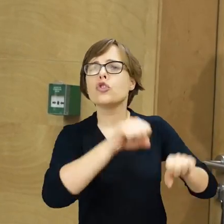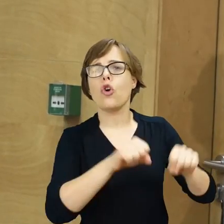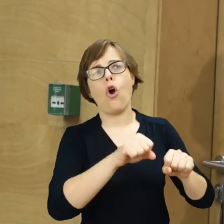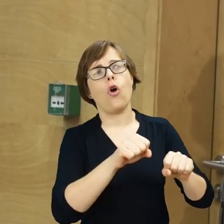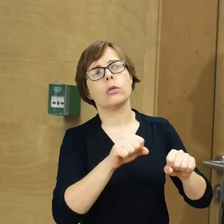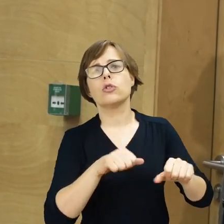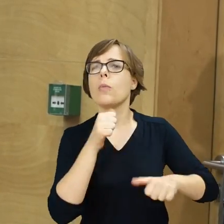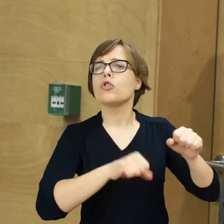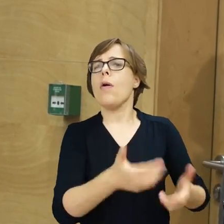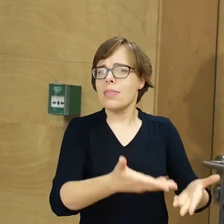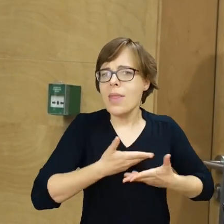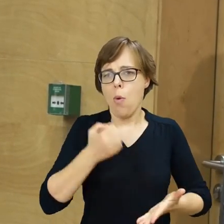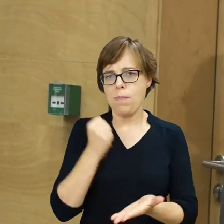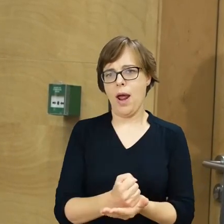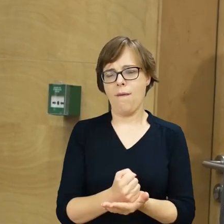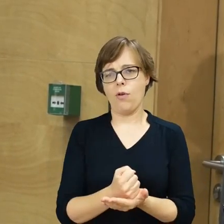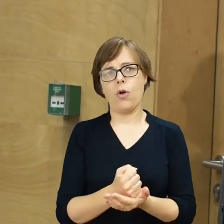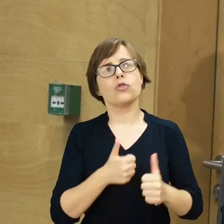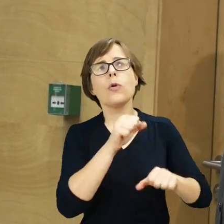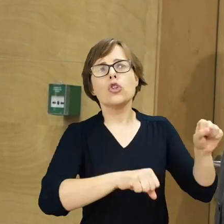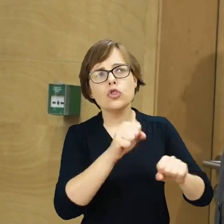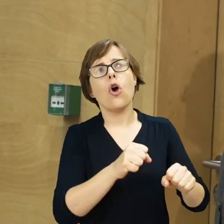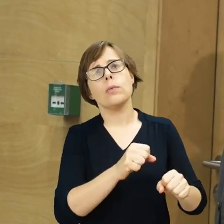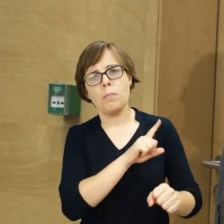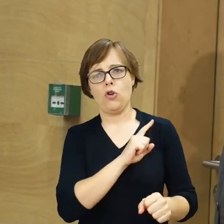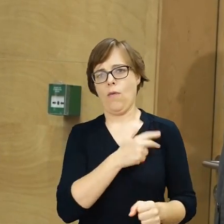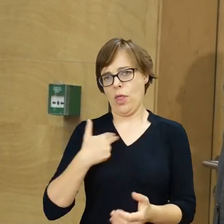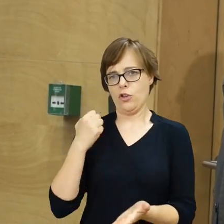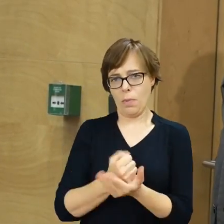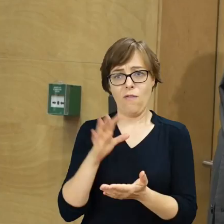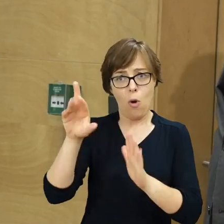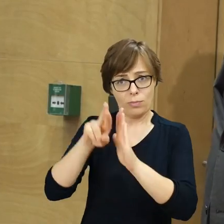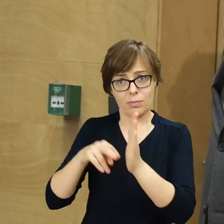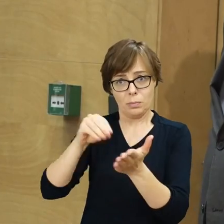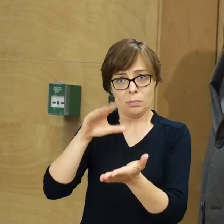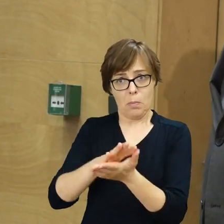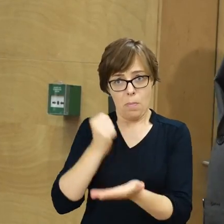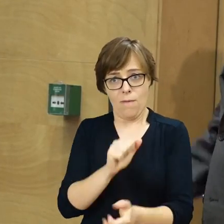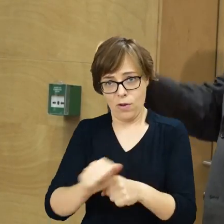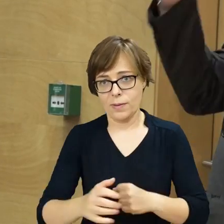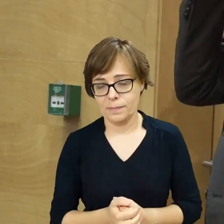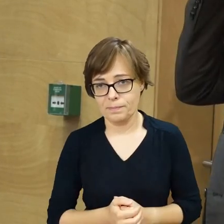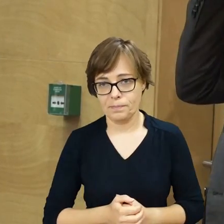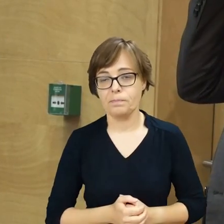które są w teorii zapisane. I dlatego uważam, że to jest jakaś przełomowa sytuacja.